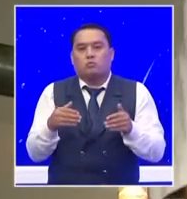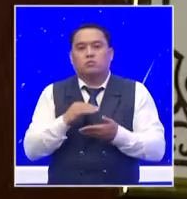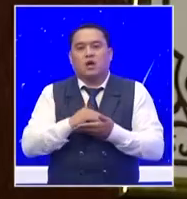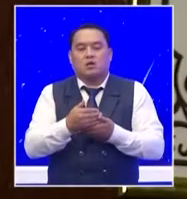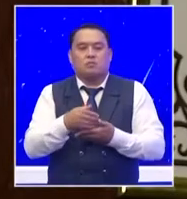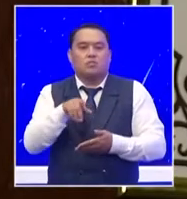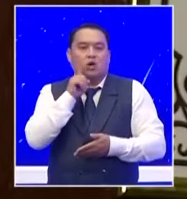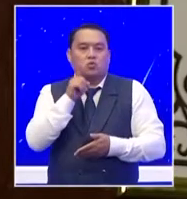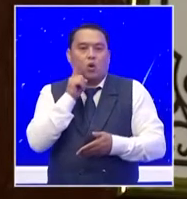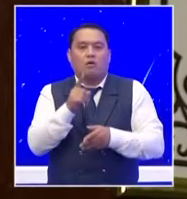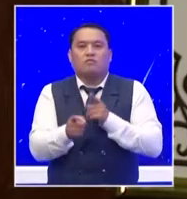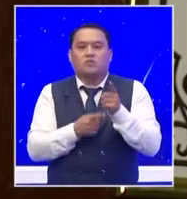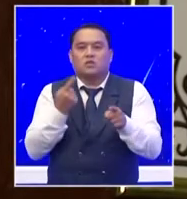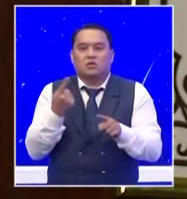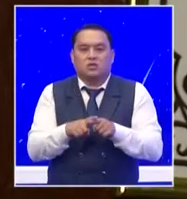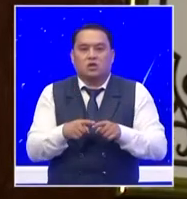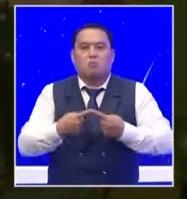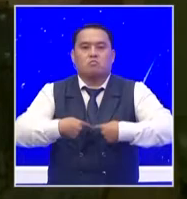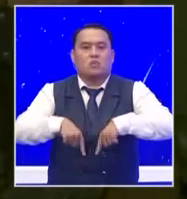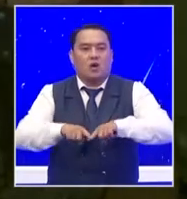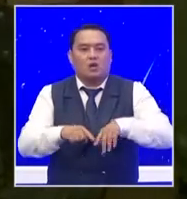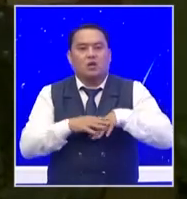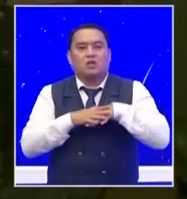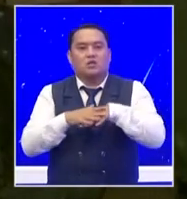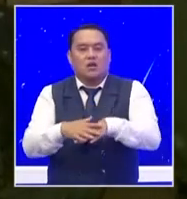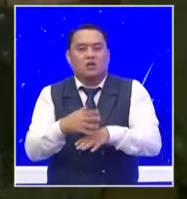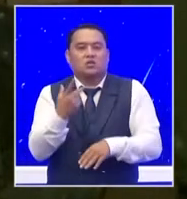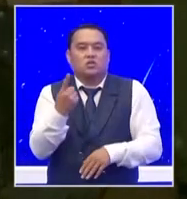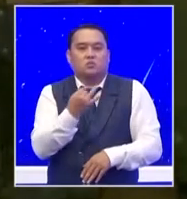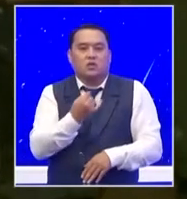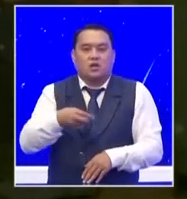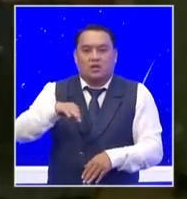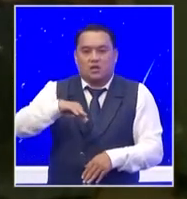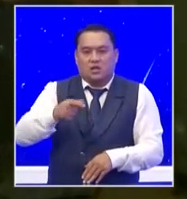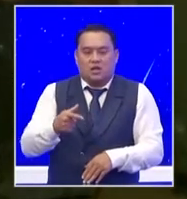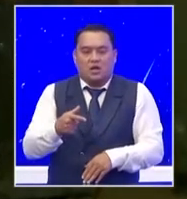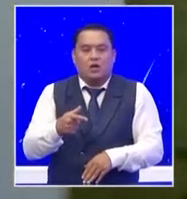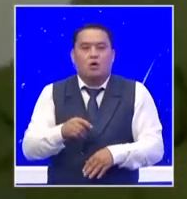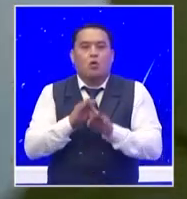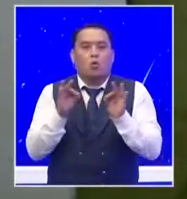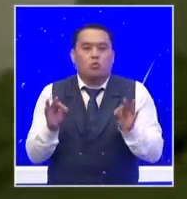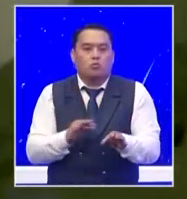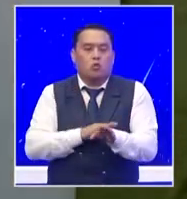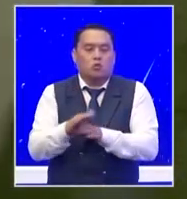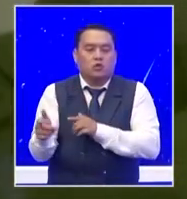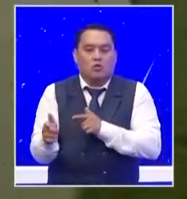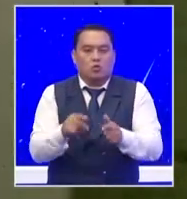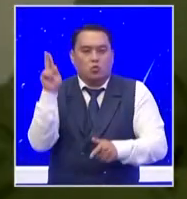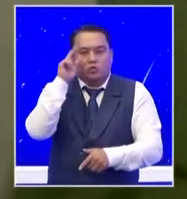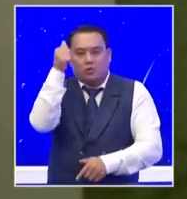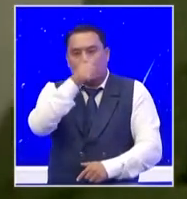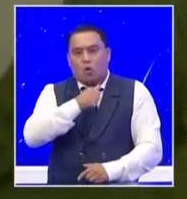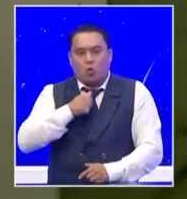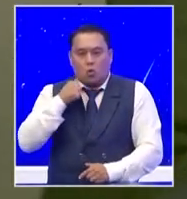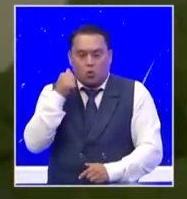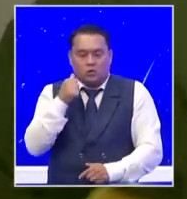«Жас Маман» на обновление технической базы выделено 1 600 000 000 тенге. Таким образом, регион полностью готов начать учебный год,